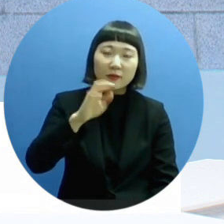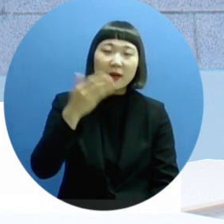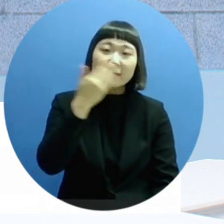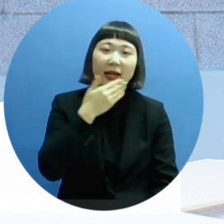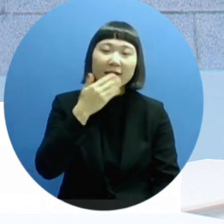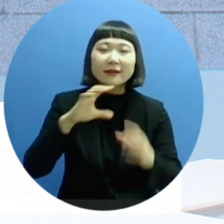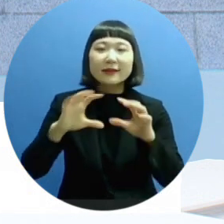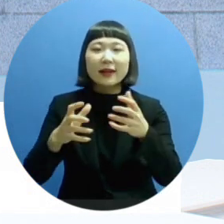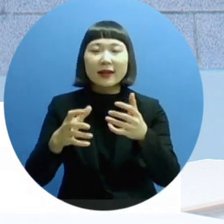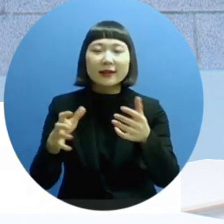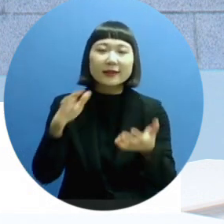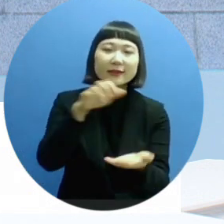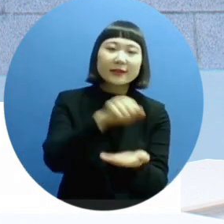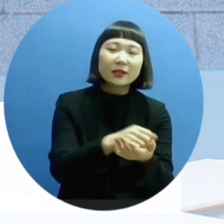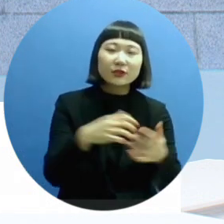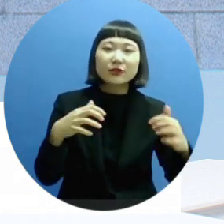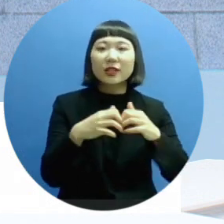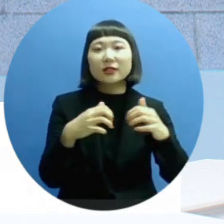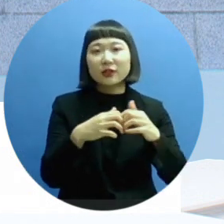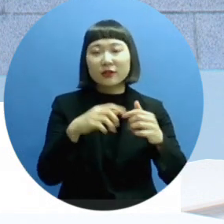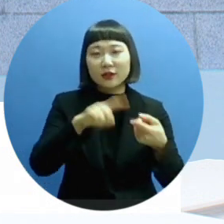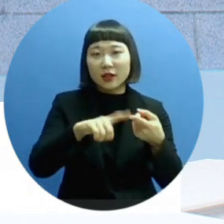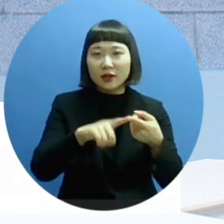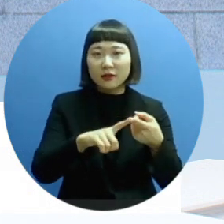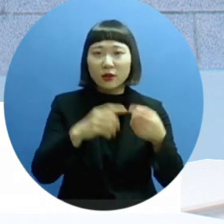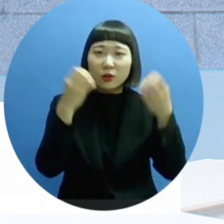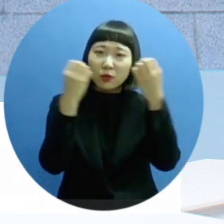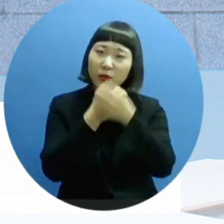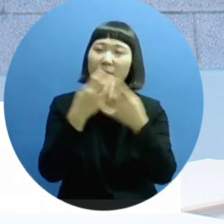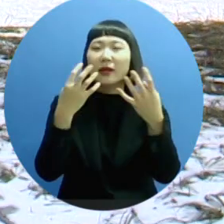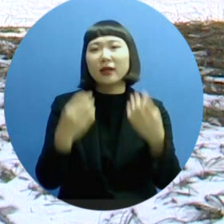일고 있습니다. 먼저 김지영 기자의 보도입니다.